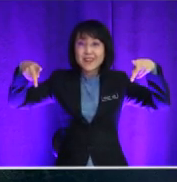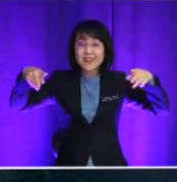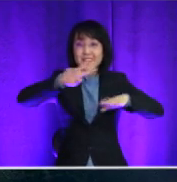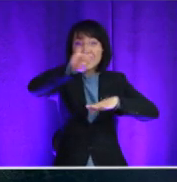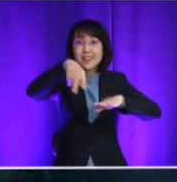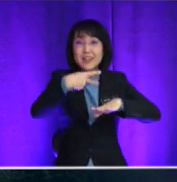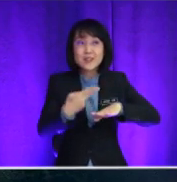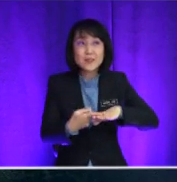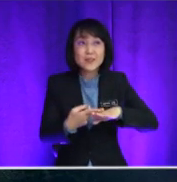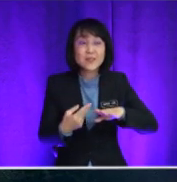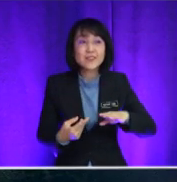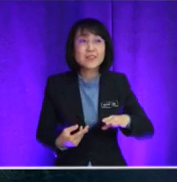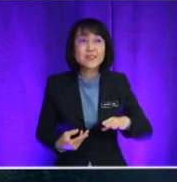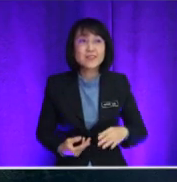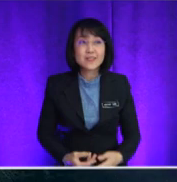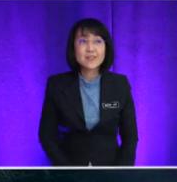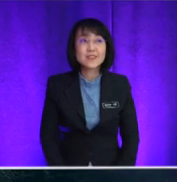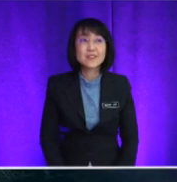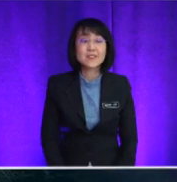dari restoran